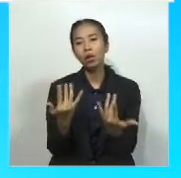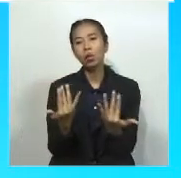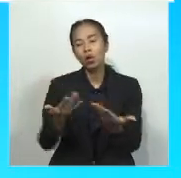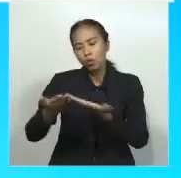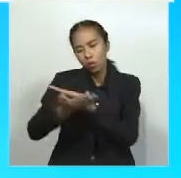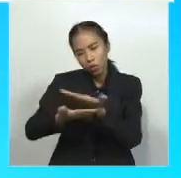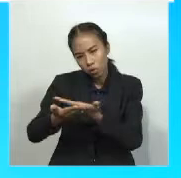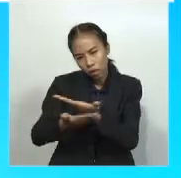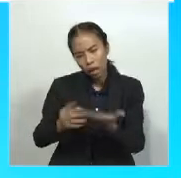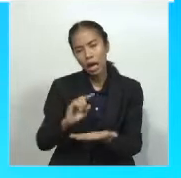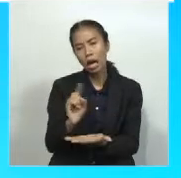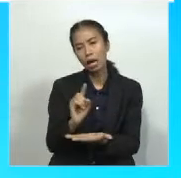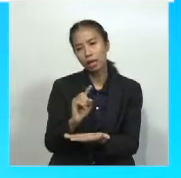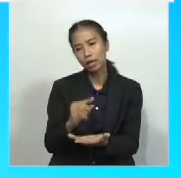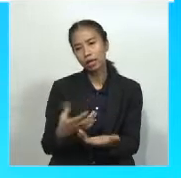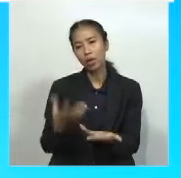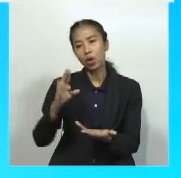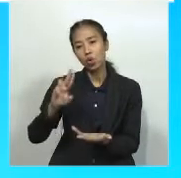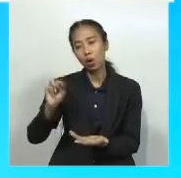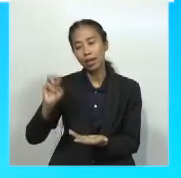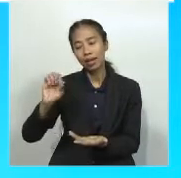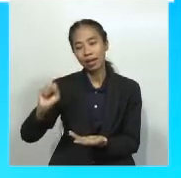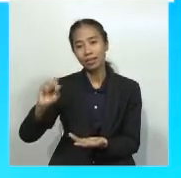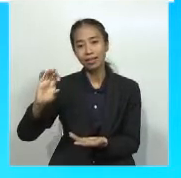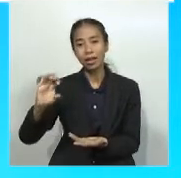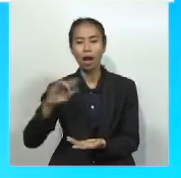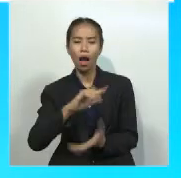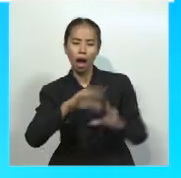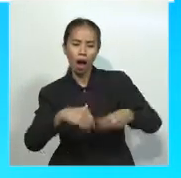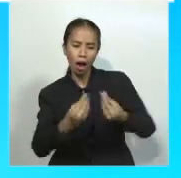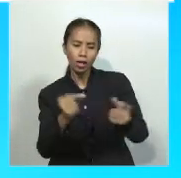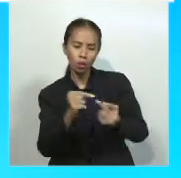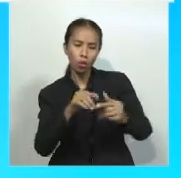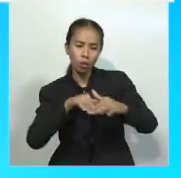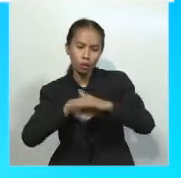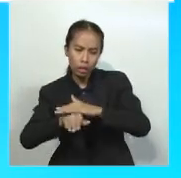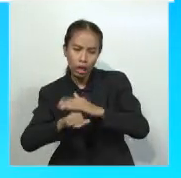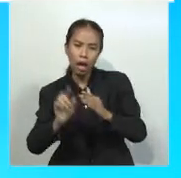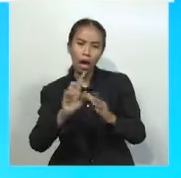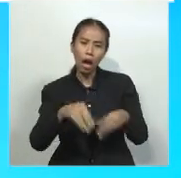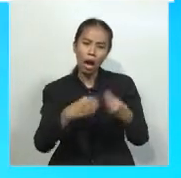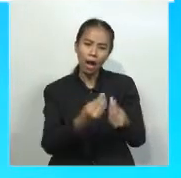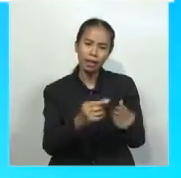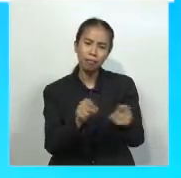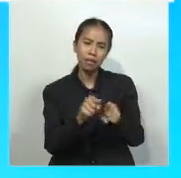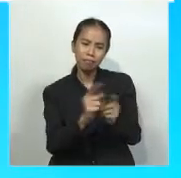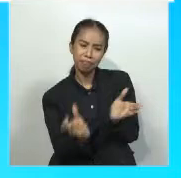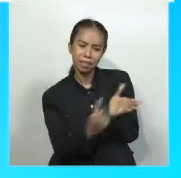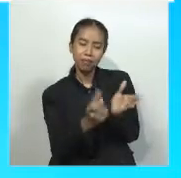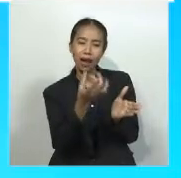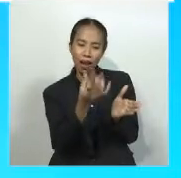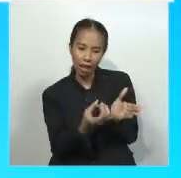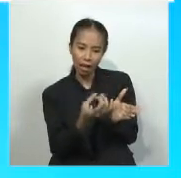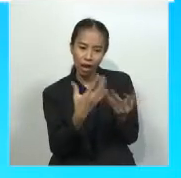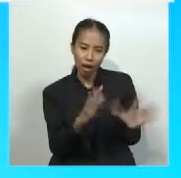าสถานะนะว่า UNHCR จะให้สถานะผู้ลี้ภัยหรือไม่นะหรือว่าจะให้สถานะอะไรนะครับนะหรือว่าจะส่